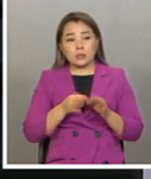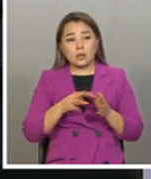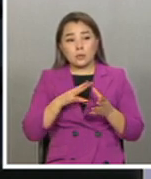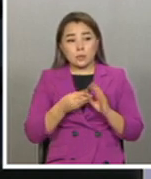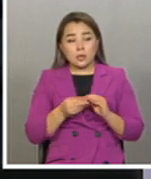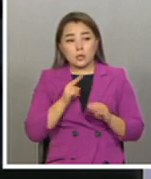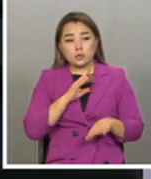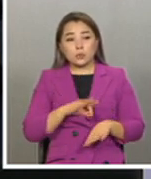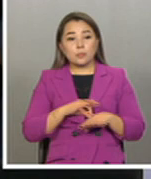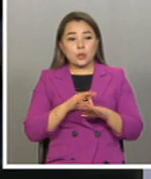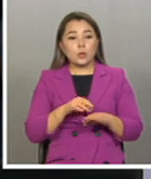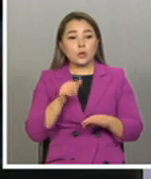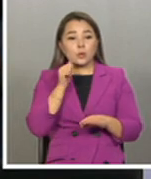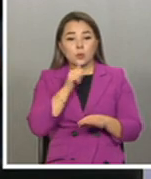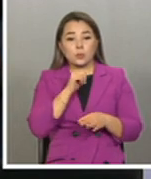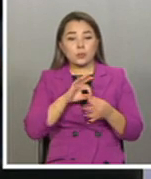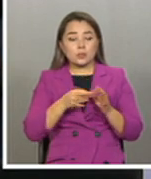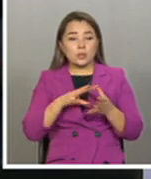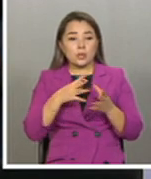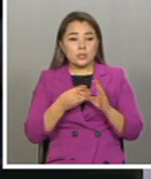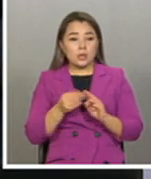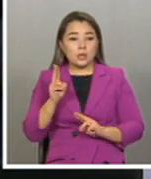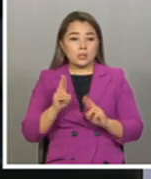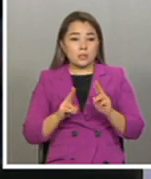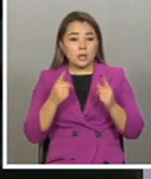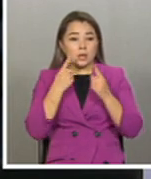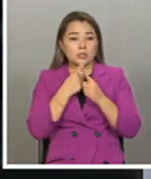жасасқан құпия шарттарын жариялады.